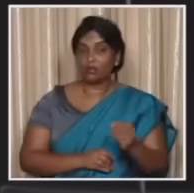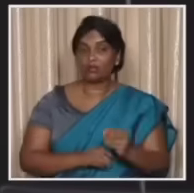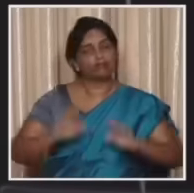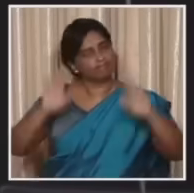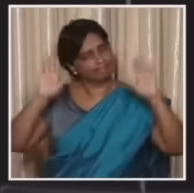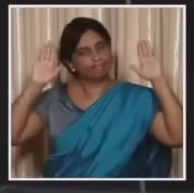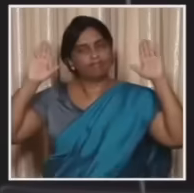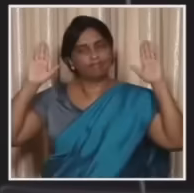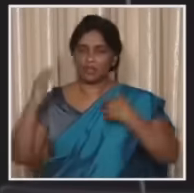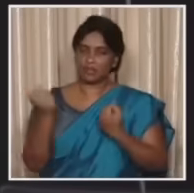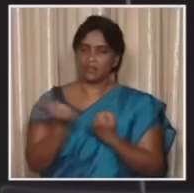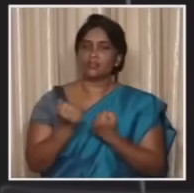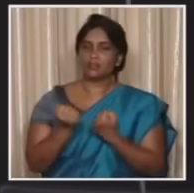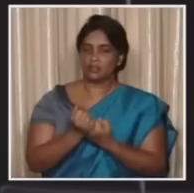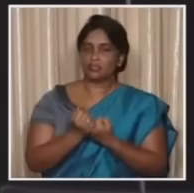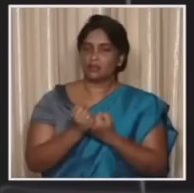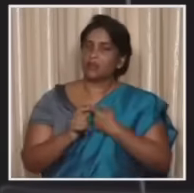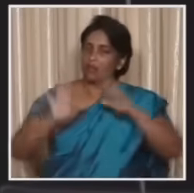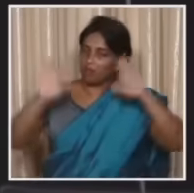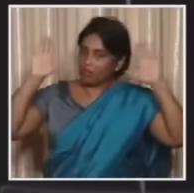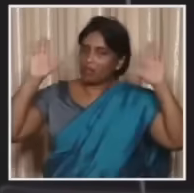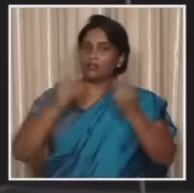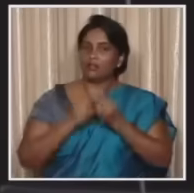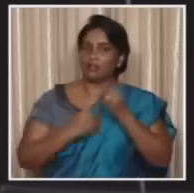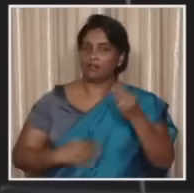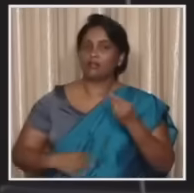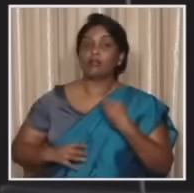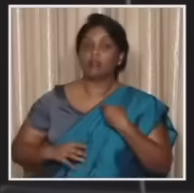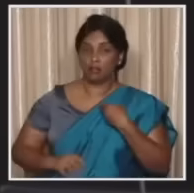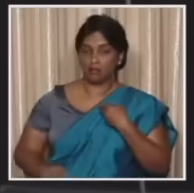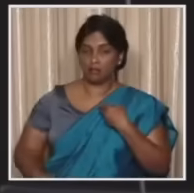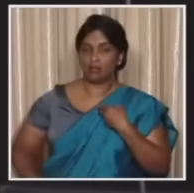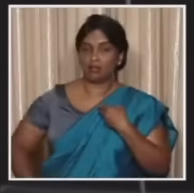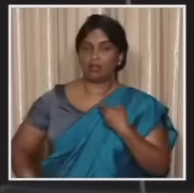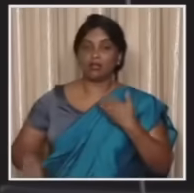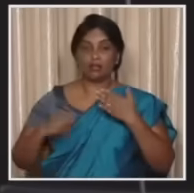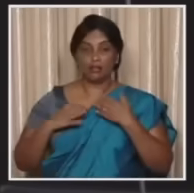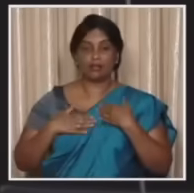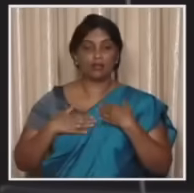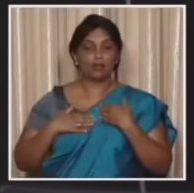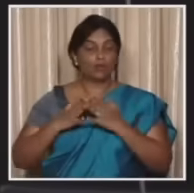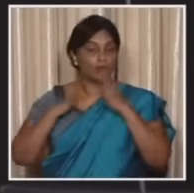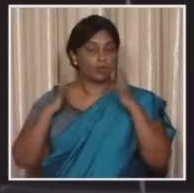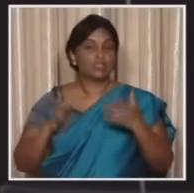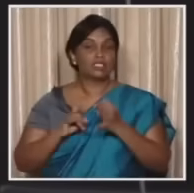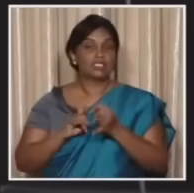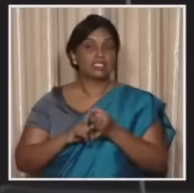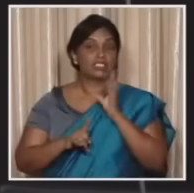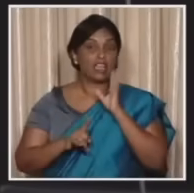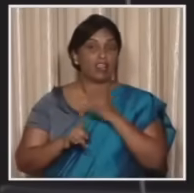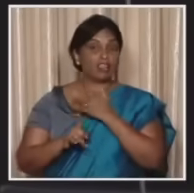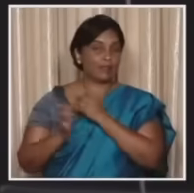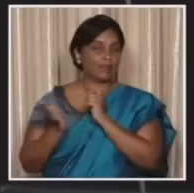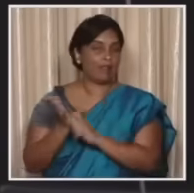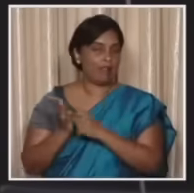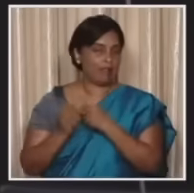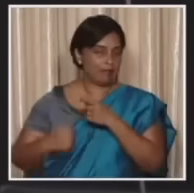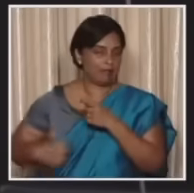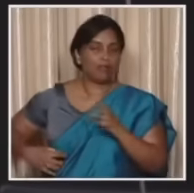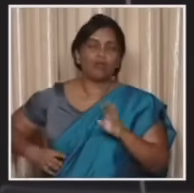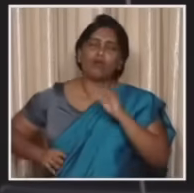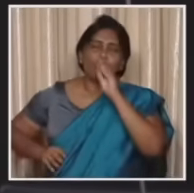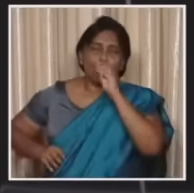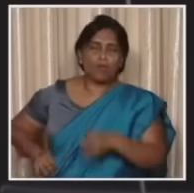දෙකම උස්සල සහයෝගය දෙනවා. අත් දෙකම උස්සල. මොකද අපිට වැඩි ජනාධිපතිතුමා නෑ මේ මිනිස්සුන්ට. හැබැයි මේක